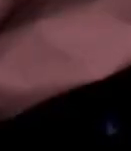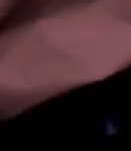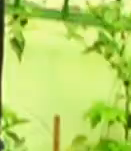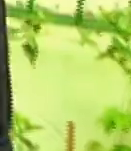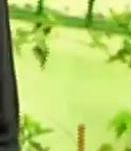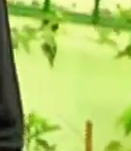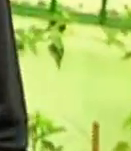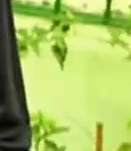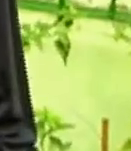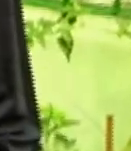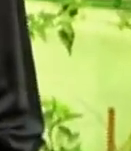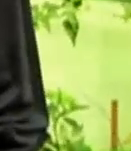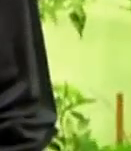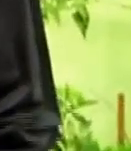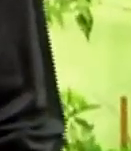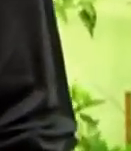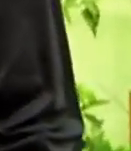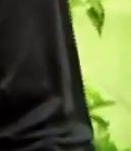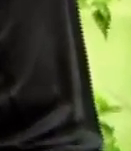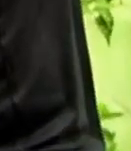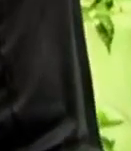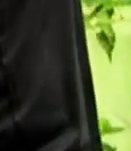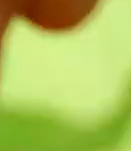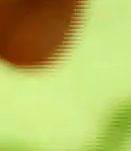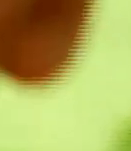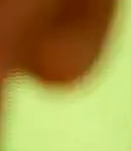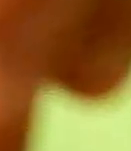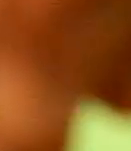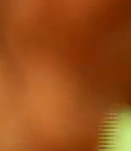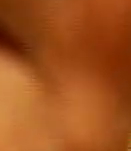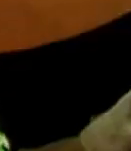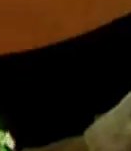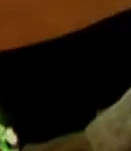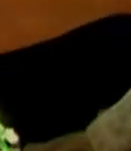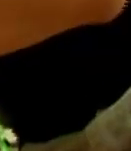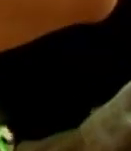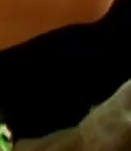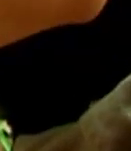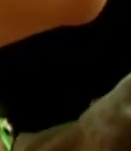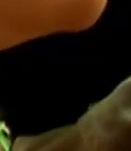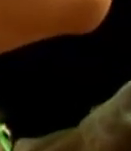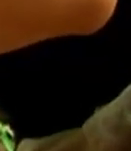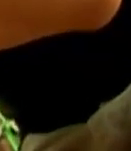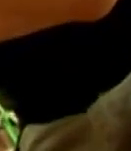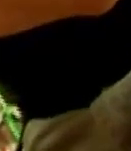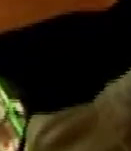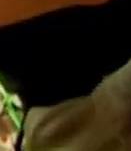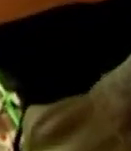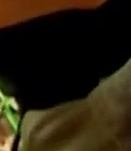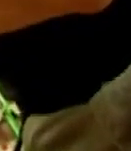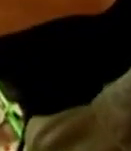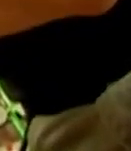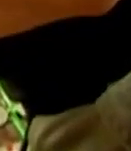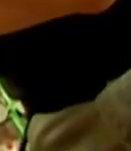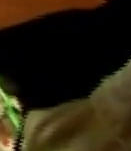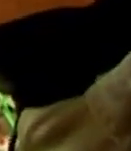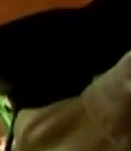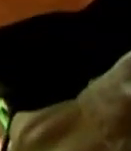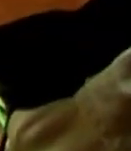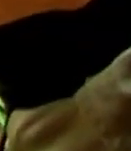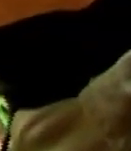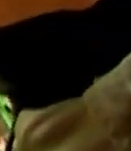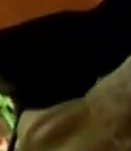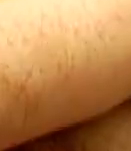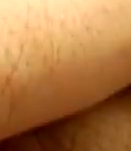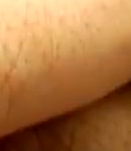pakiramdam lalagay niyo lamang po ito dito yung arrow Pababa Tinuruan natin ang mga kasama sa bahay ni nanay Lili ng tamang paggamit